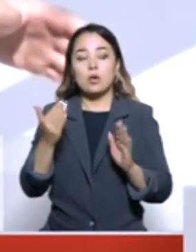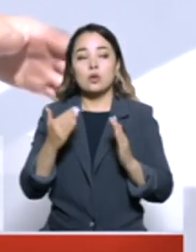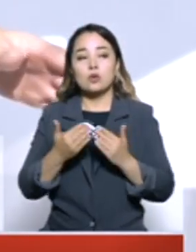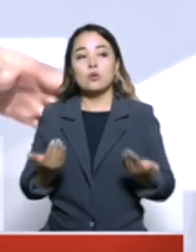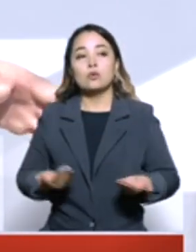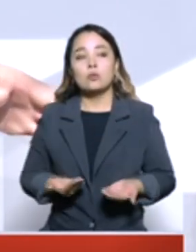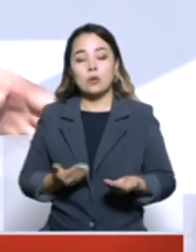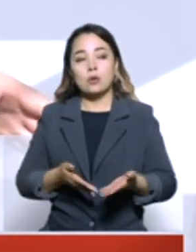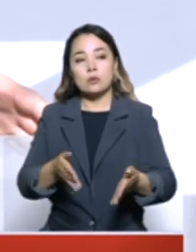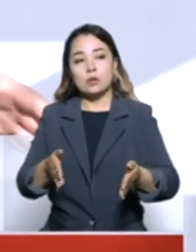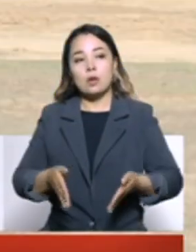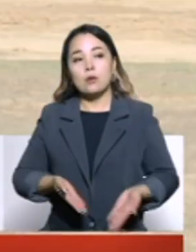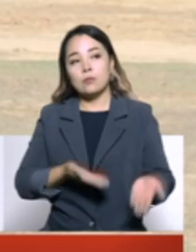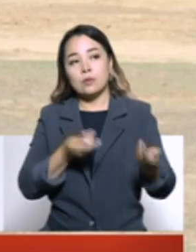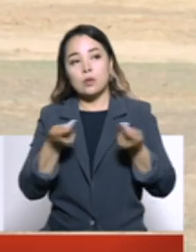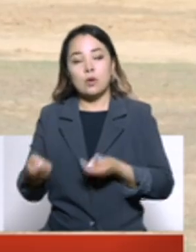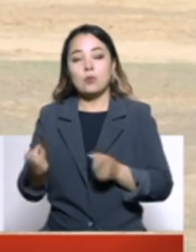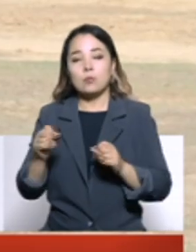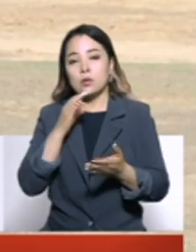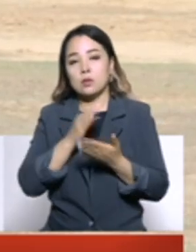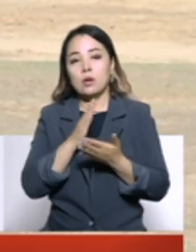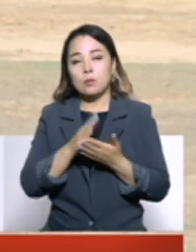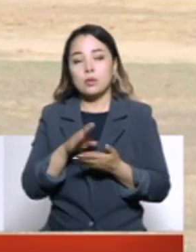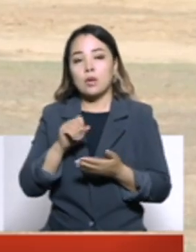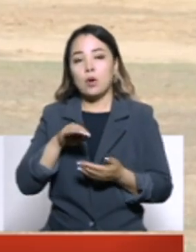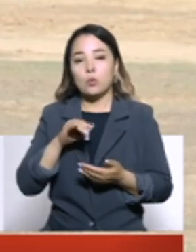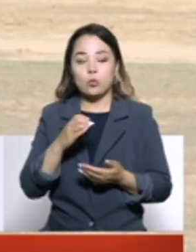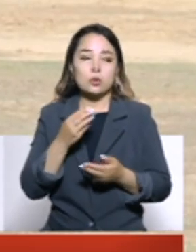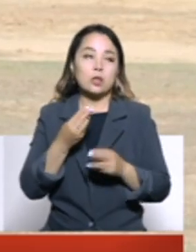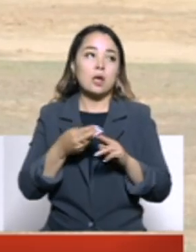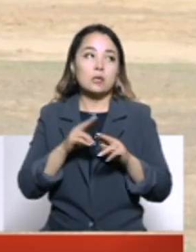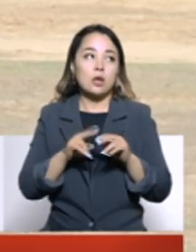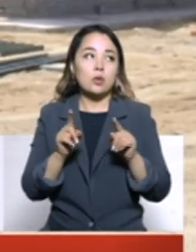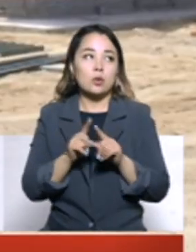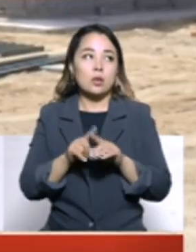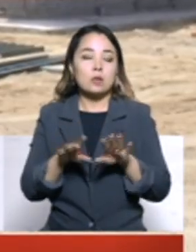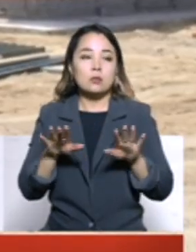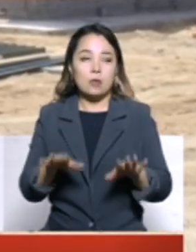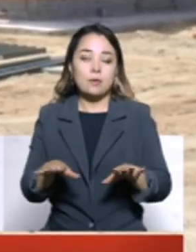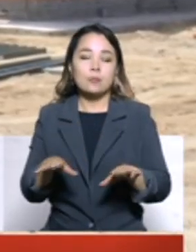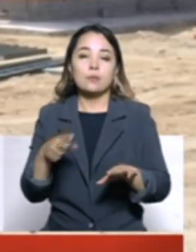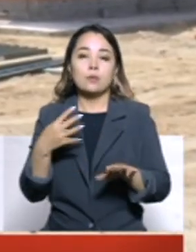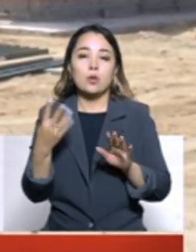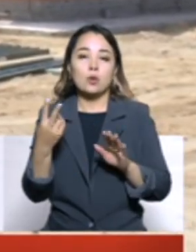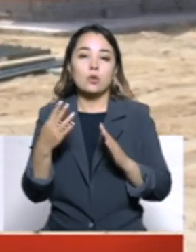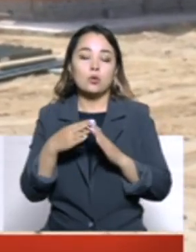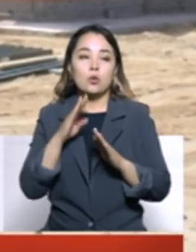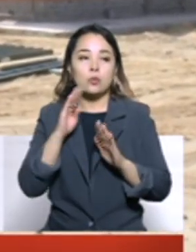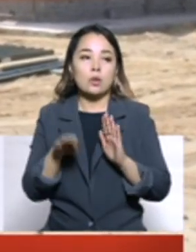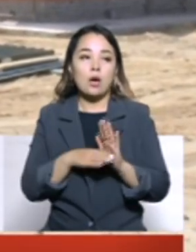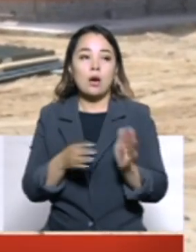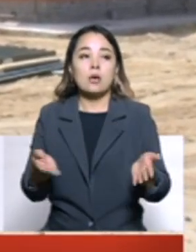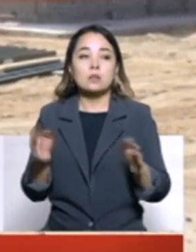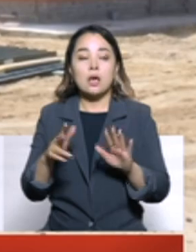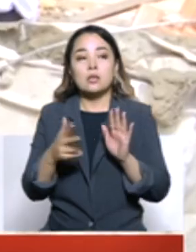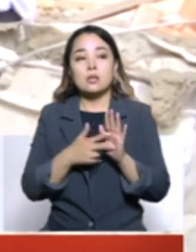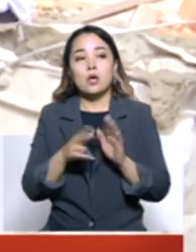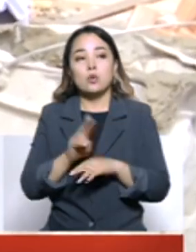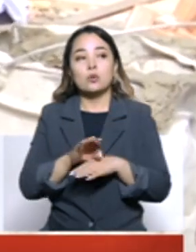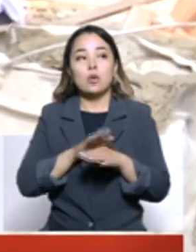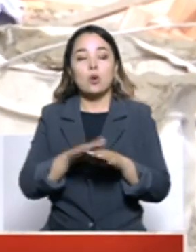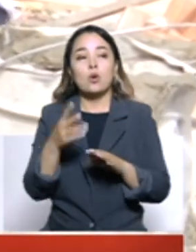ғана көшіп бересіңдер деді бізге. Тәуіш орталығы саналатын Жаркөл округінде 42 үйге су кірген, соның 8-і